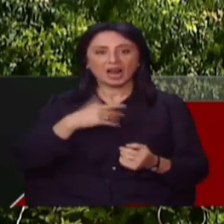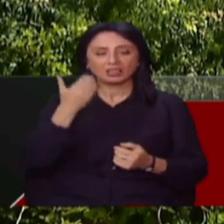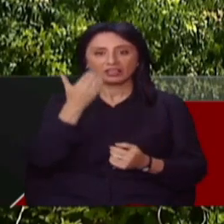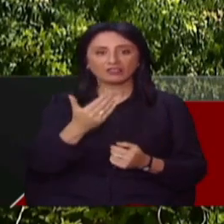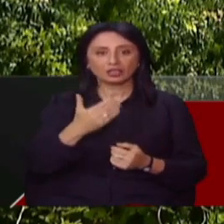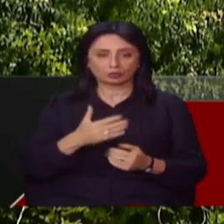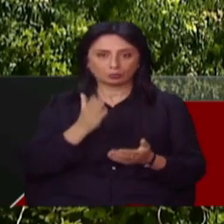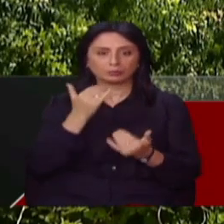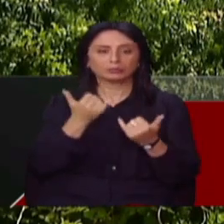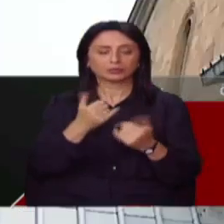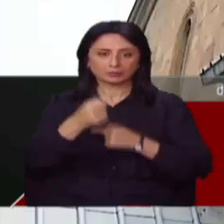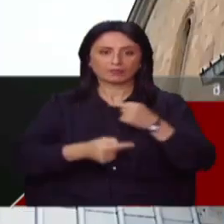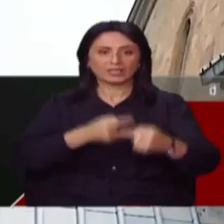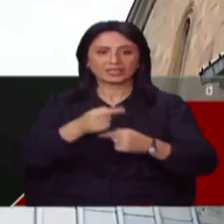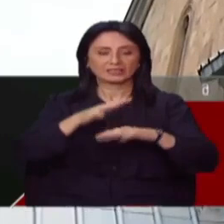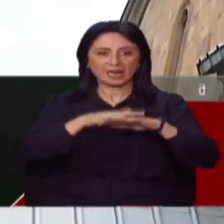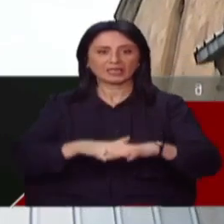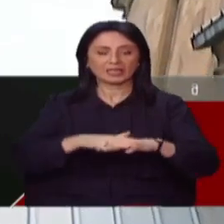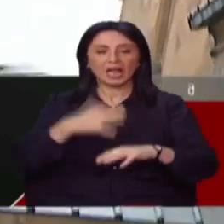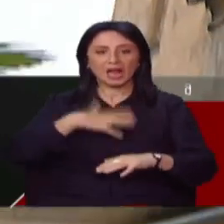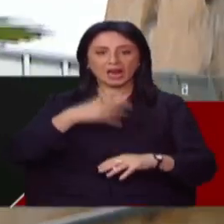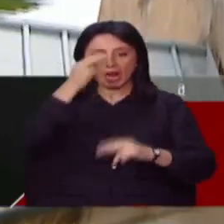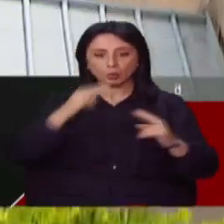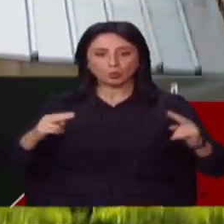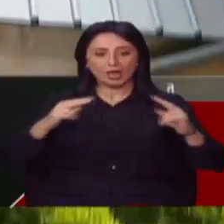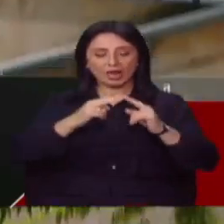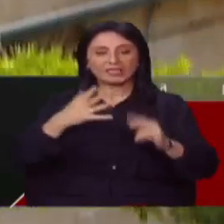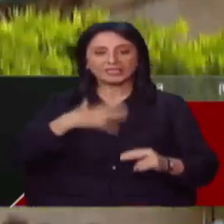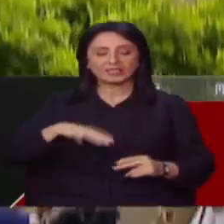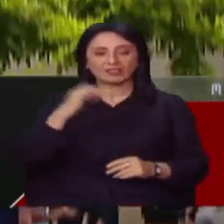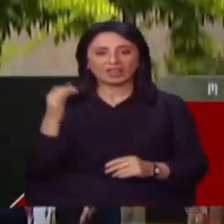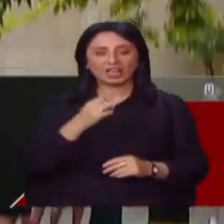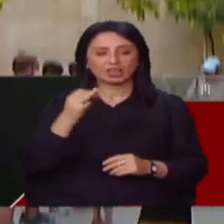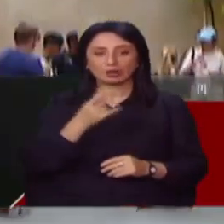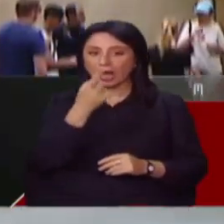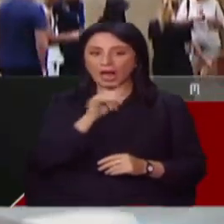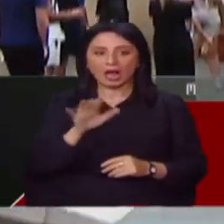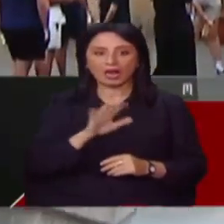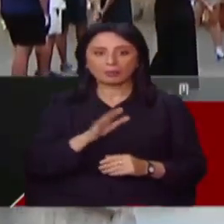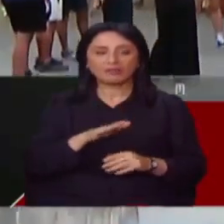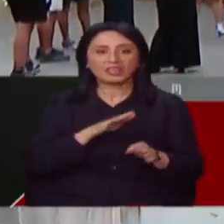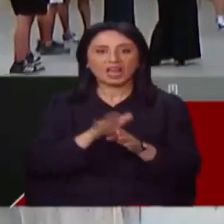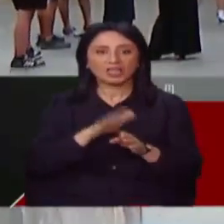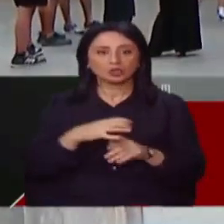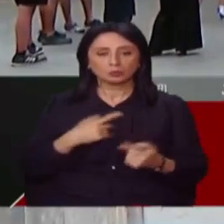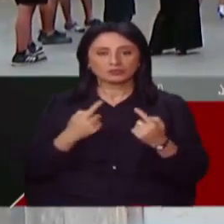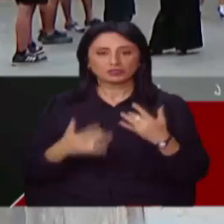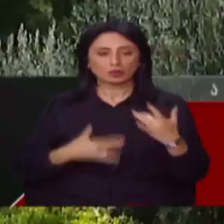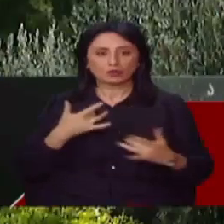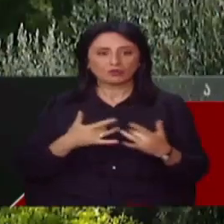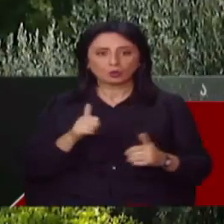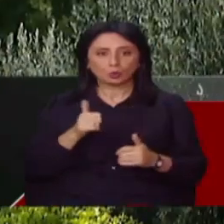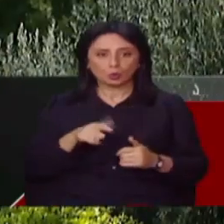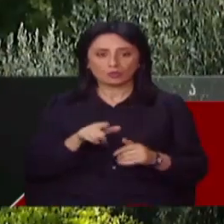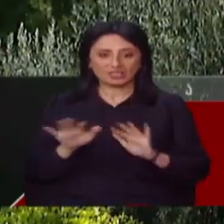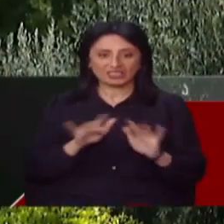სახელმწიფოს თვითმყოფადობის საყრდენია, ხოლო ქართული ეკლესია საქართველოს ისტორიაში არამხოლოდ ასრულებდა მნიშვნელოვან როლს, როგორც